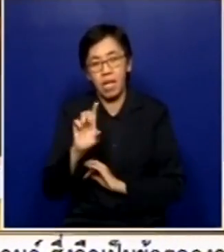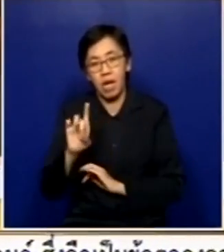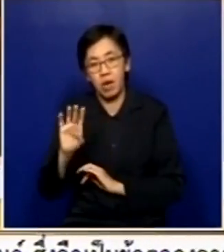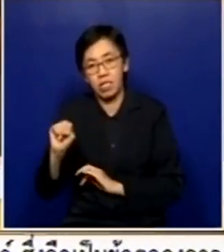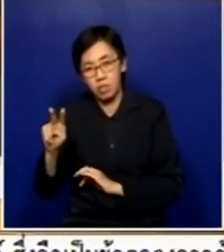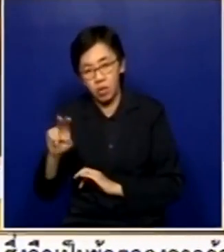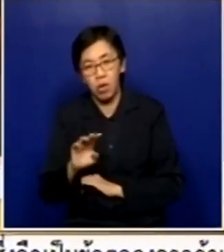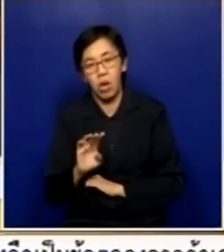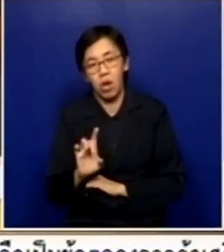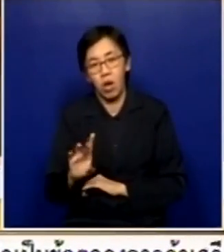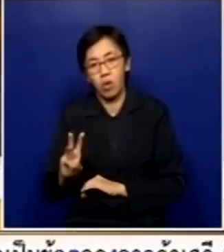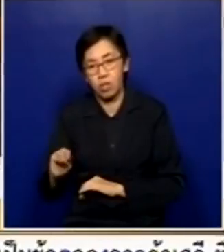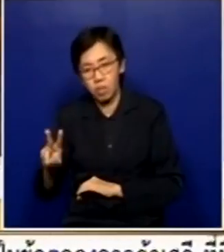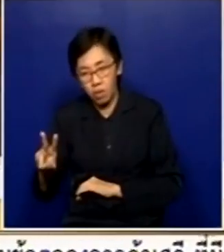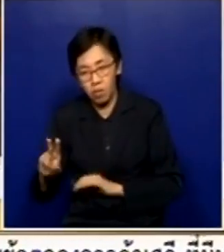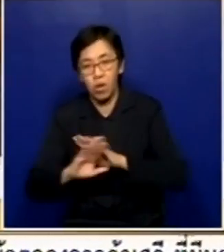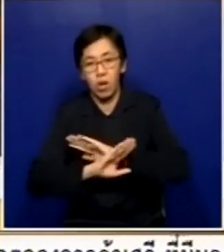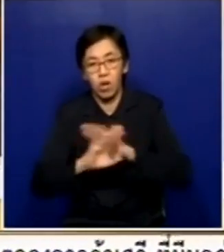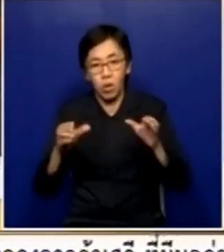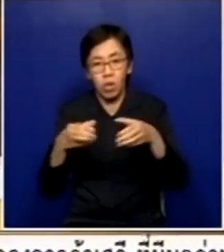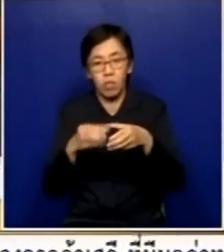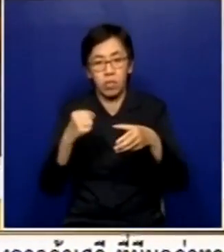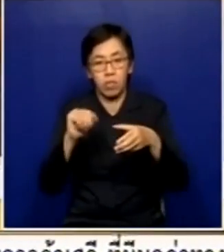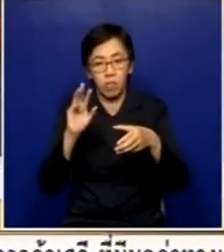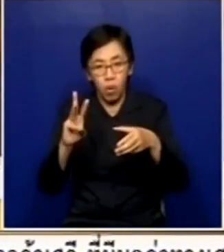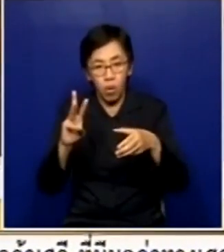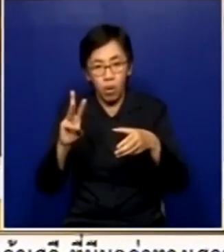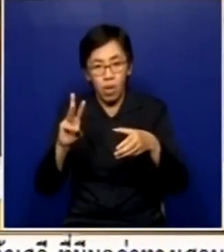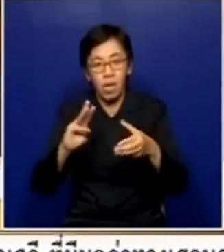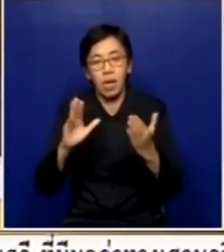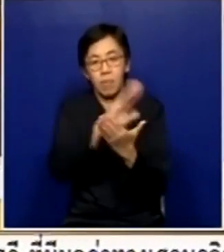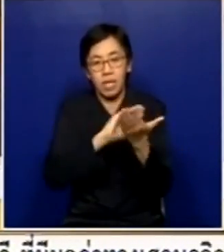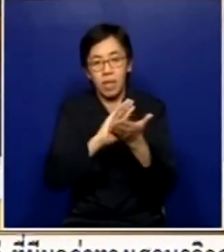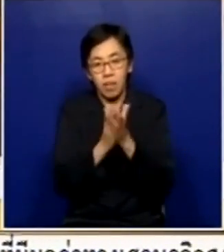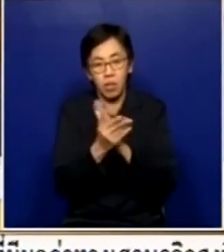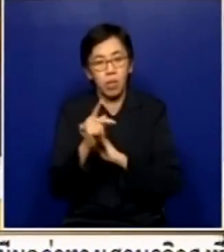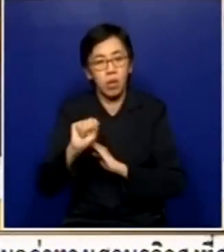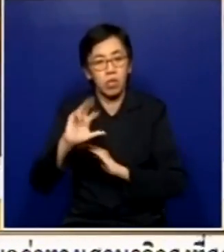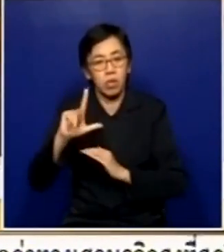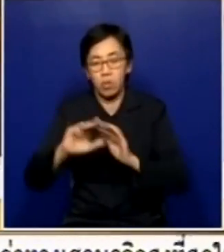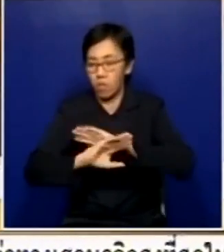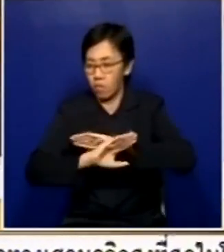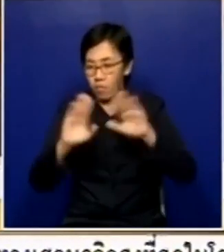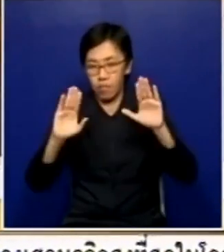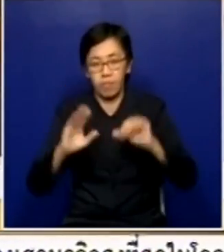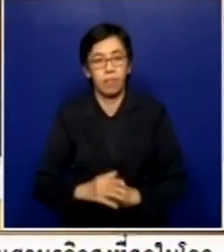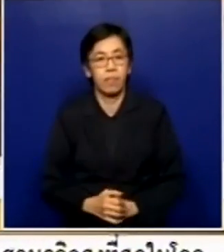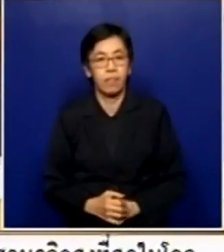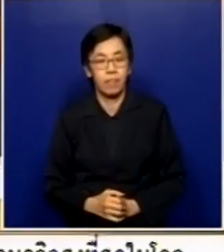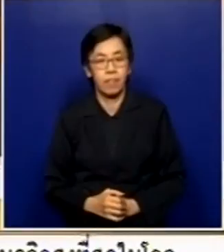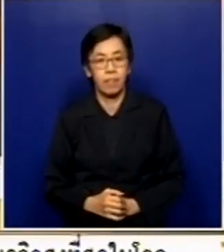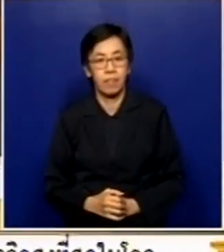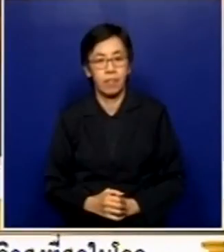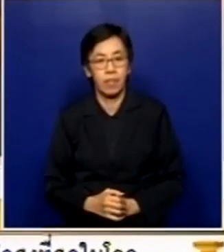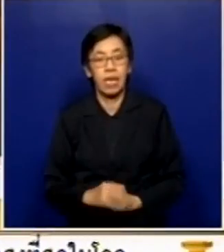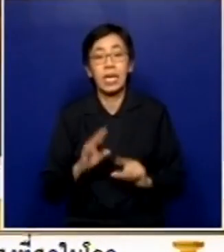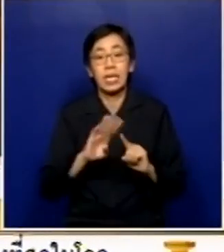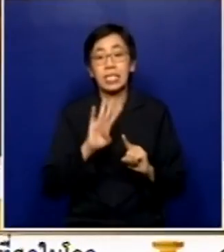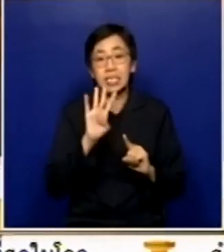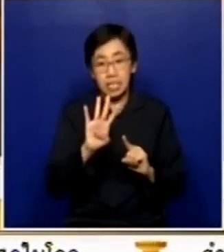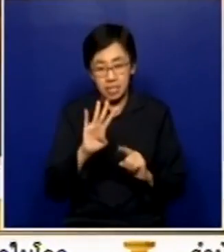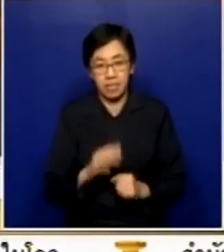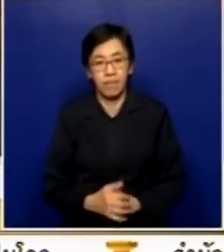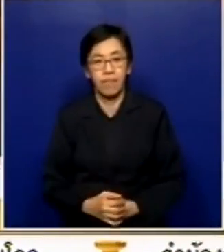162และยกเลิกโหมดที่ 16ว่าด้วยการปฏิรูปประเทศของเขาเสร้จหัวข้อที่ 4นะครับ